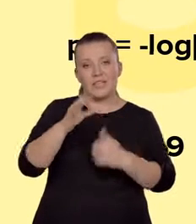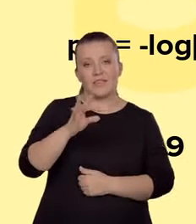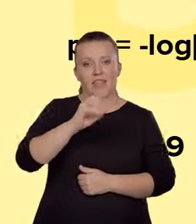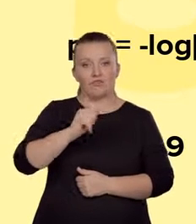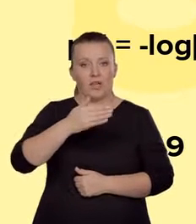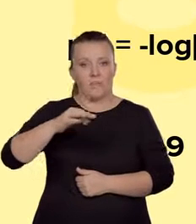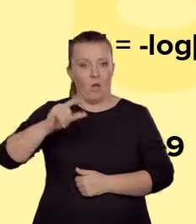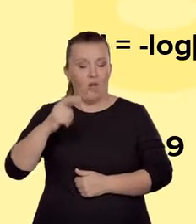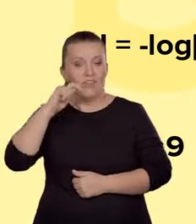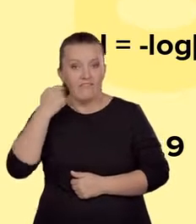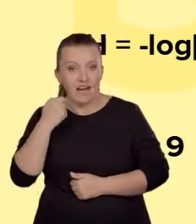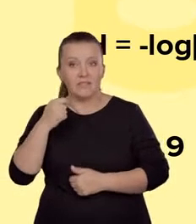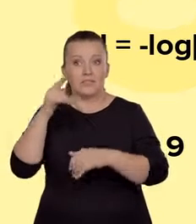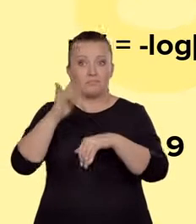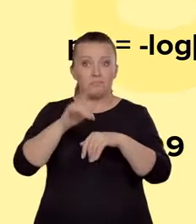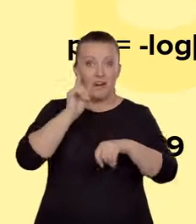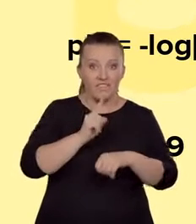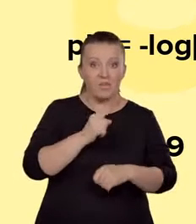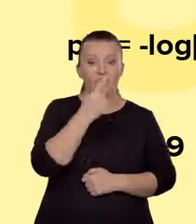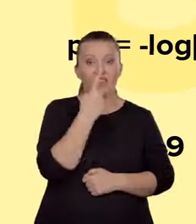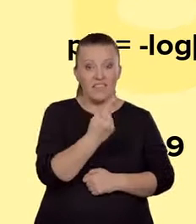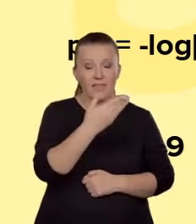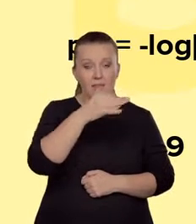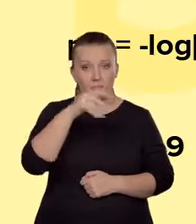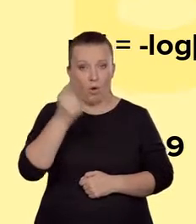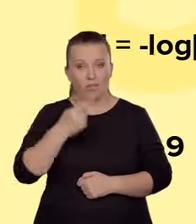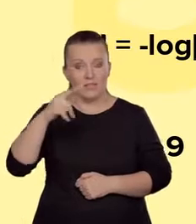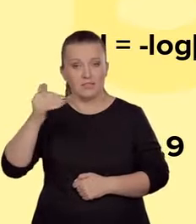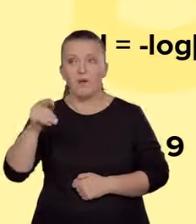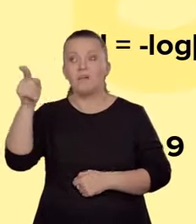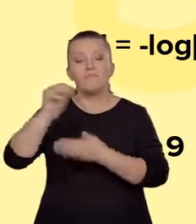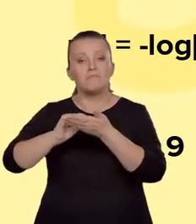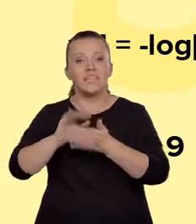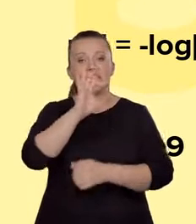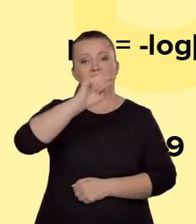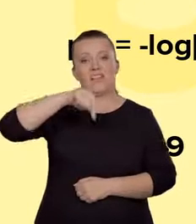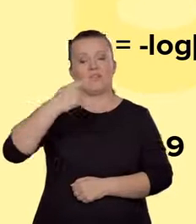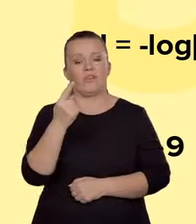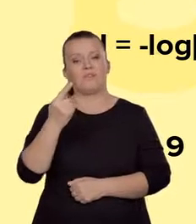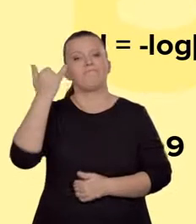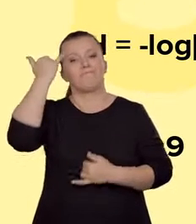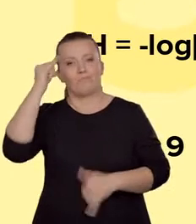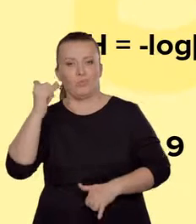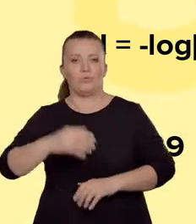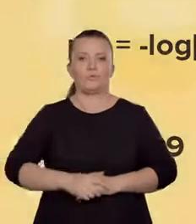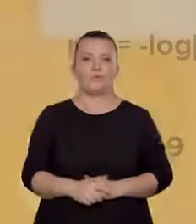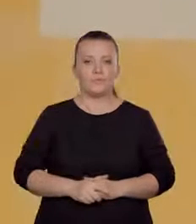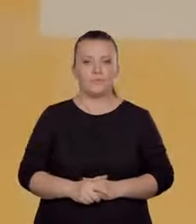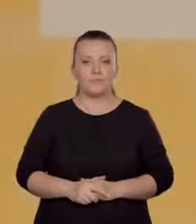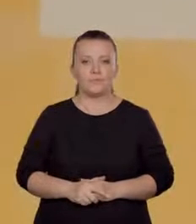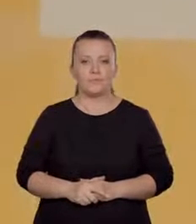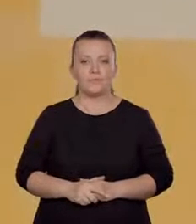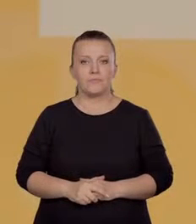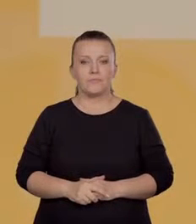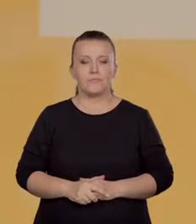mol na decymetr sześcienny, a nie 0,1 mol na decymetr sześcienny, jak w rozwiązaniu zdającego.